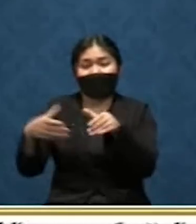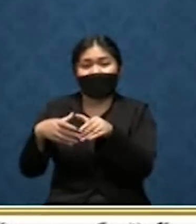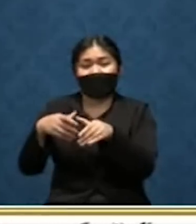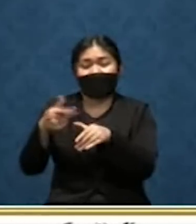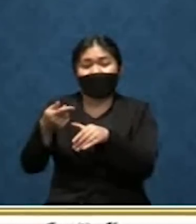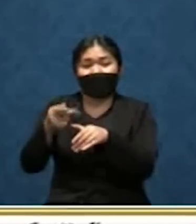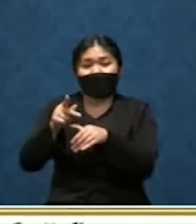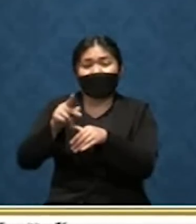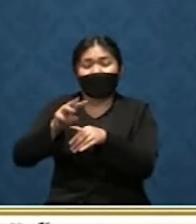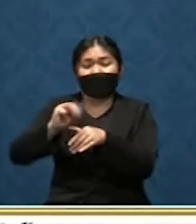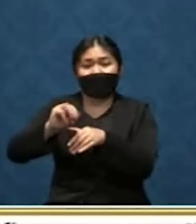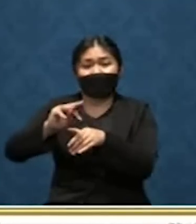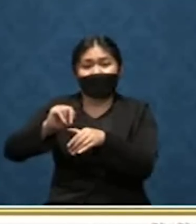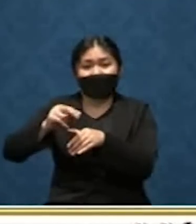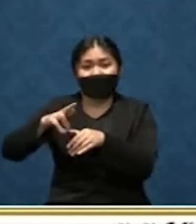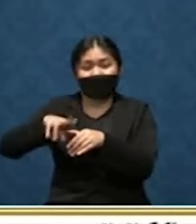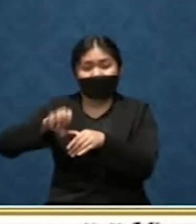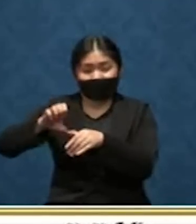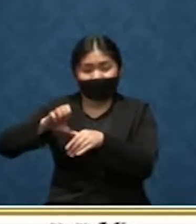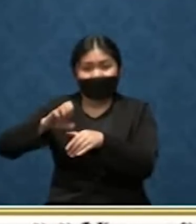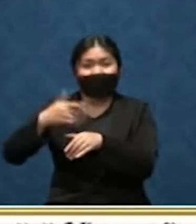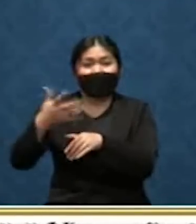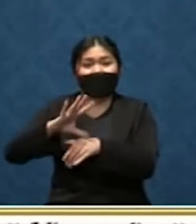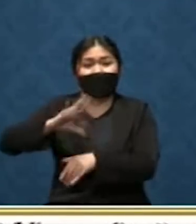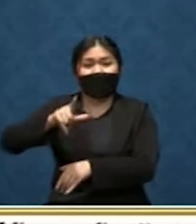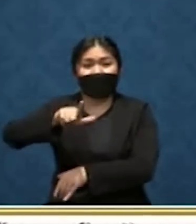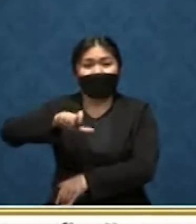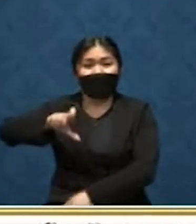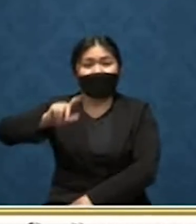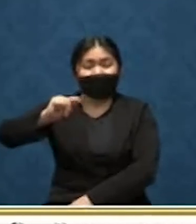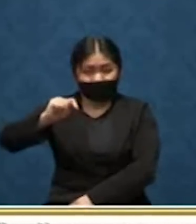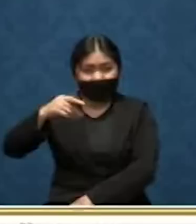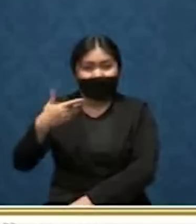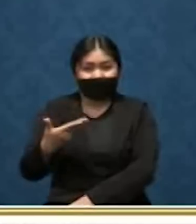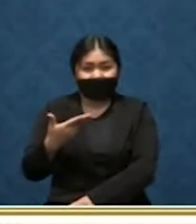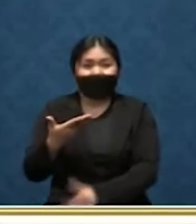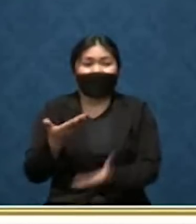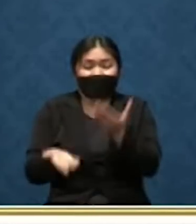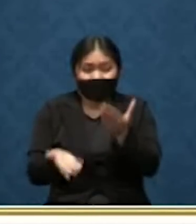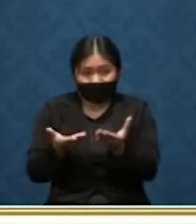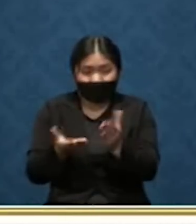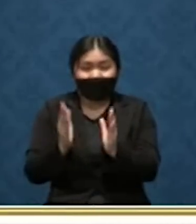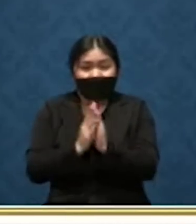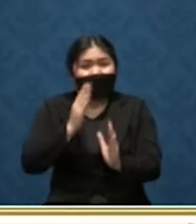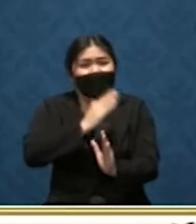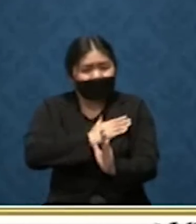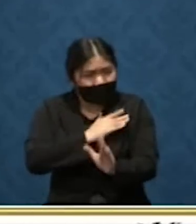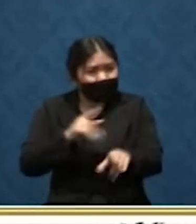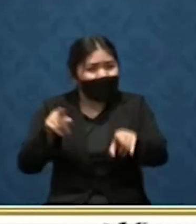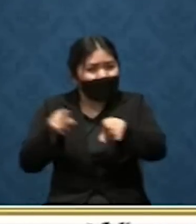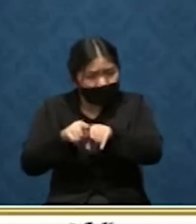อย่างในภาพนะครับคือพ้นอากาศเ portfolio พวกผัสุขหรอกับสมเด็จพรสสงฆลาศกยังไมเว็น